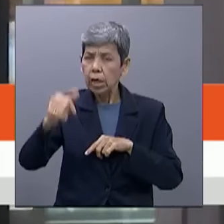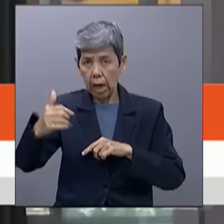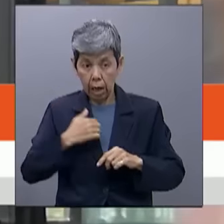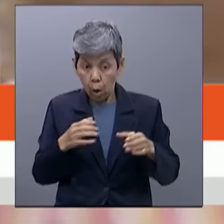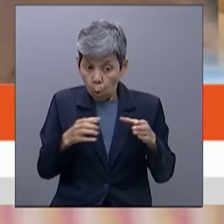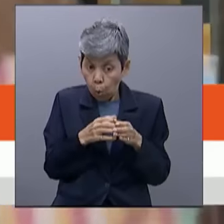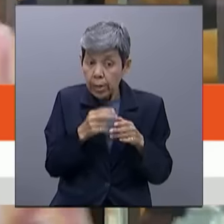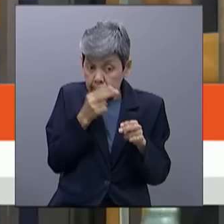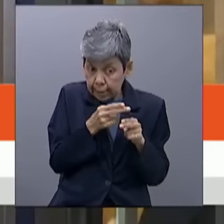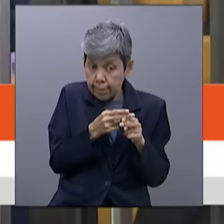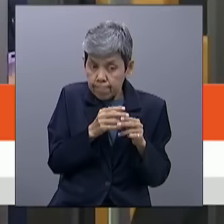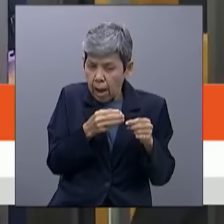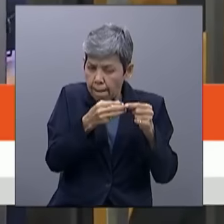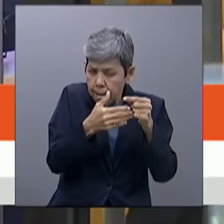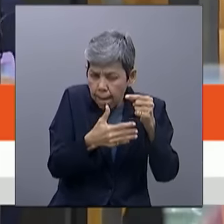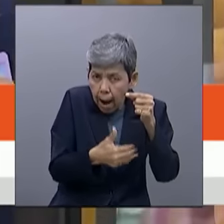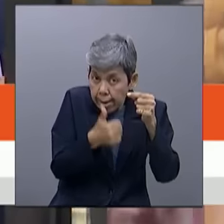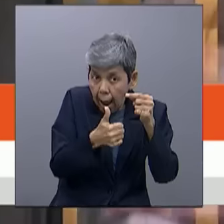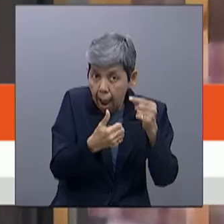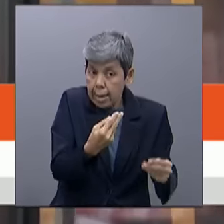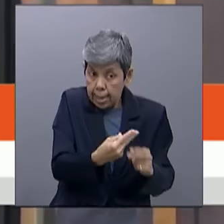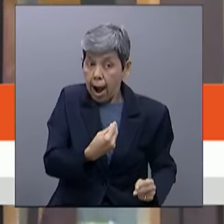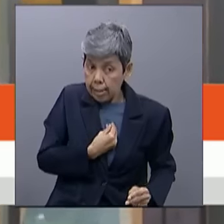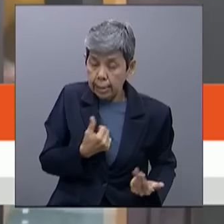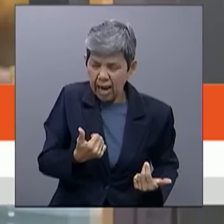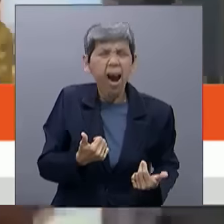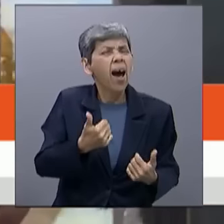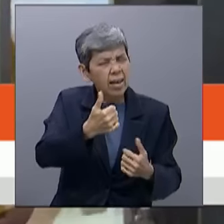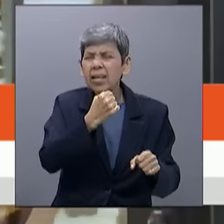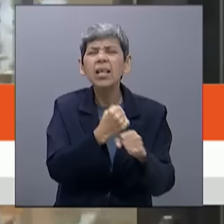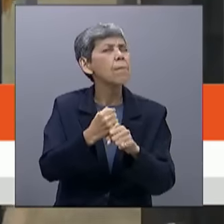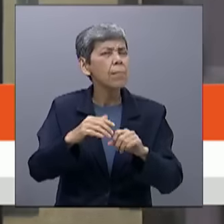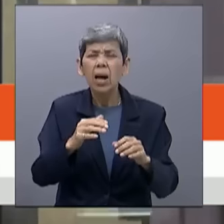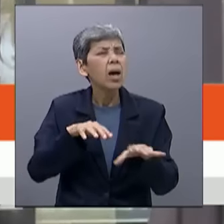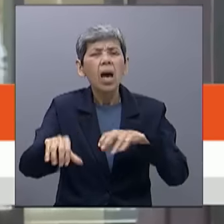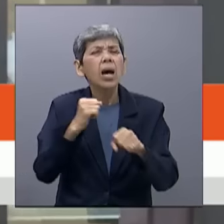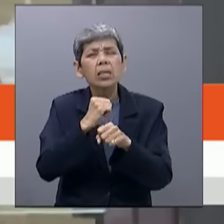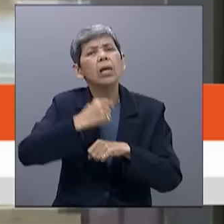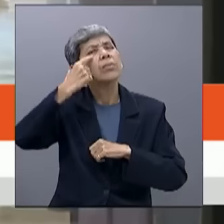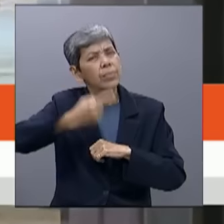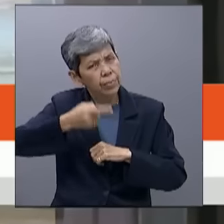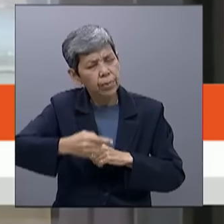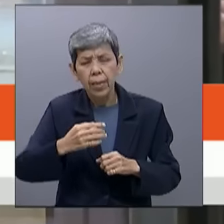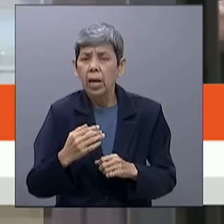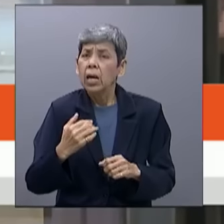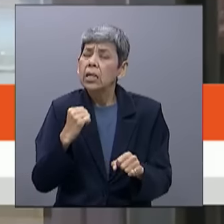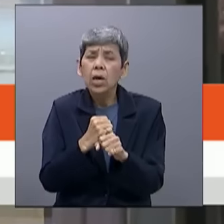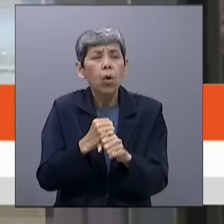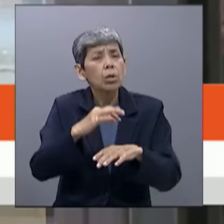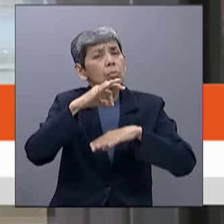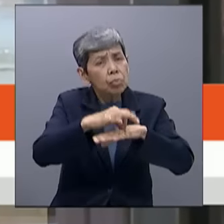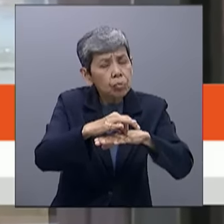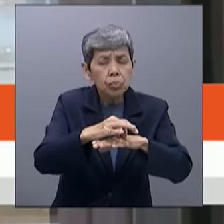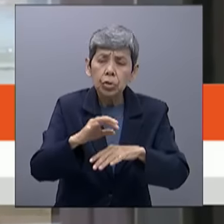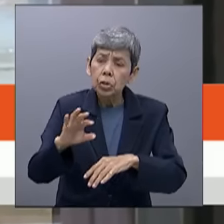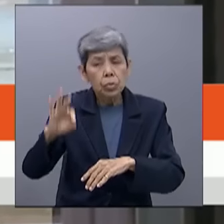มเสียงข้างมากได ้ค่ะ แต่มันเป็นหลักปฏิบัติเลยครับไม่ว่าคุณจะมาจากการแต่งตั้งเลือก